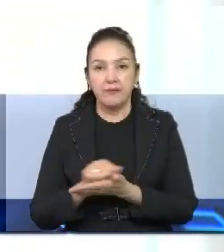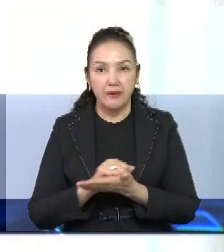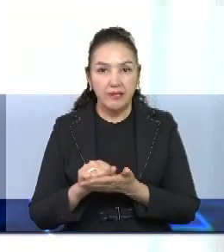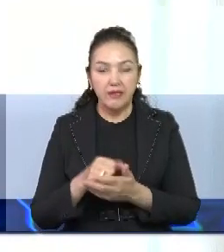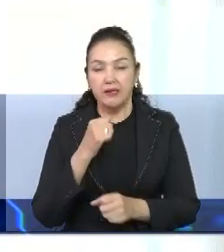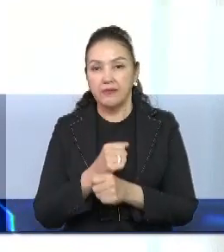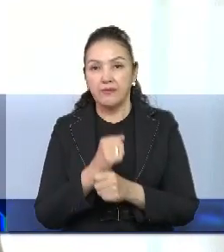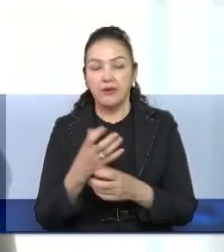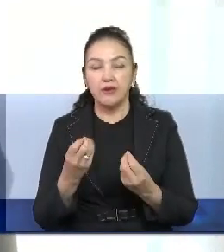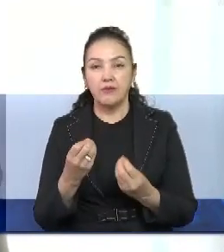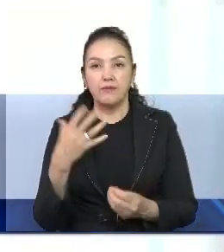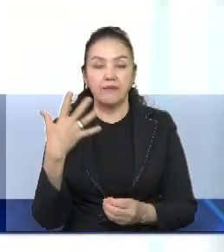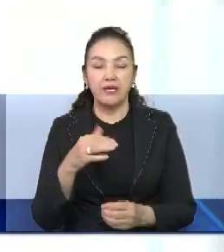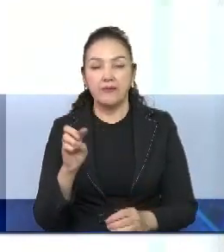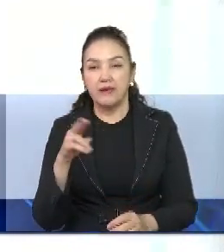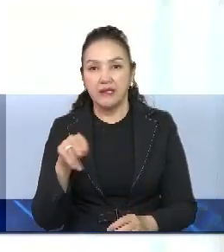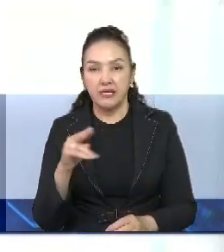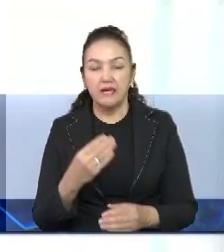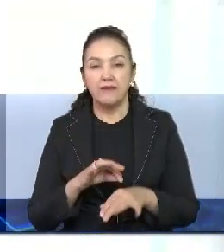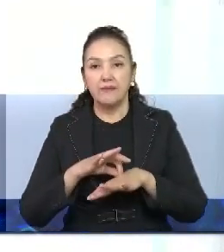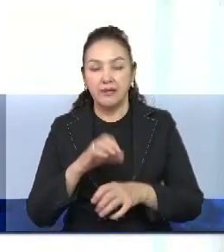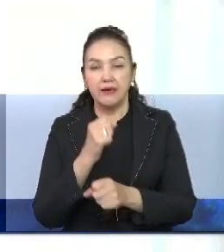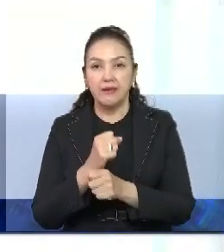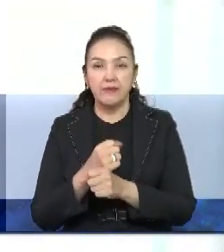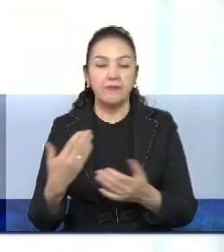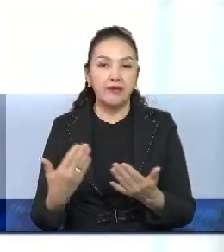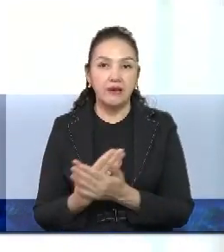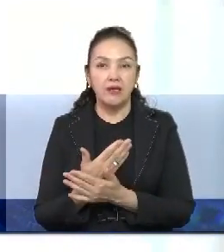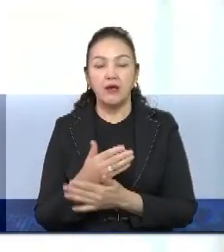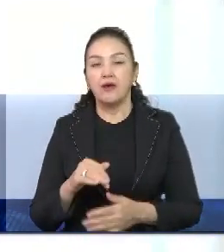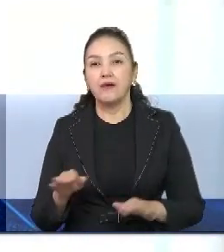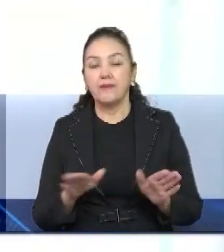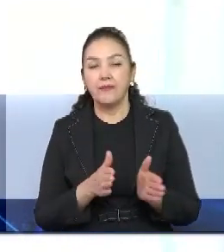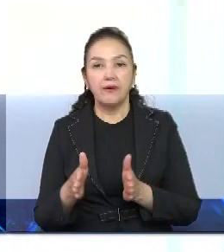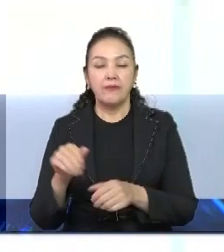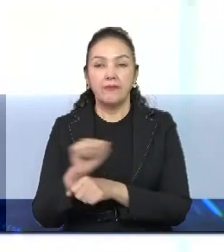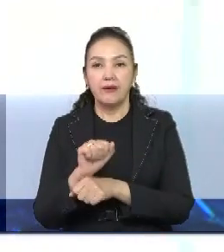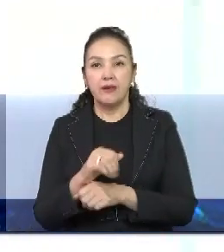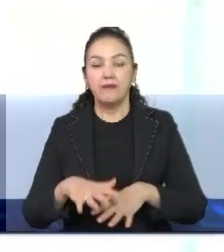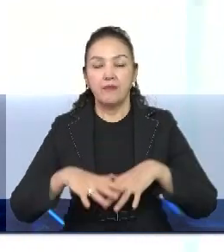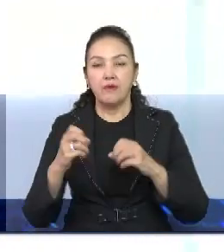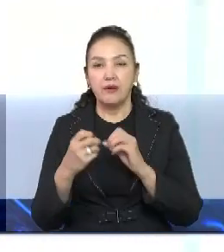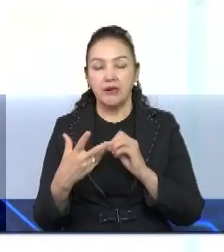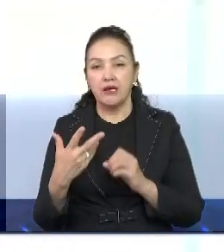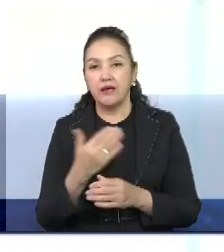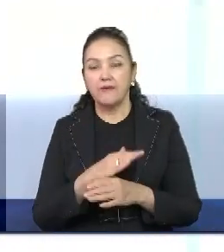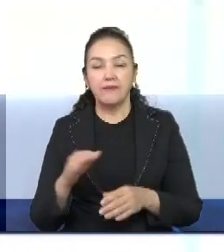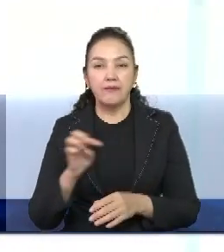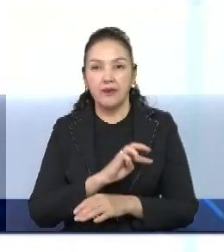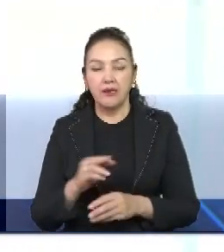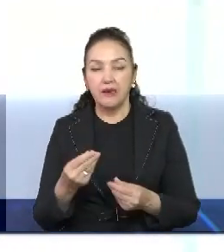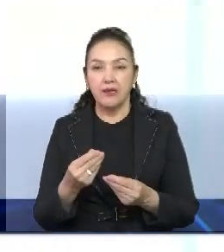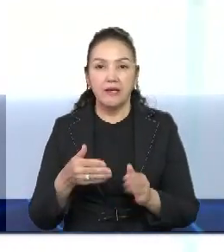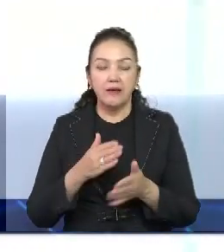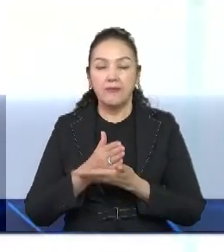разрабатывается еще пять псд проводятся работы по обновлению сети автомобильных дорог более 13 миллиардов тенге направленные на